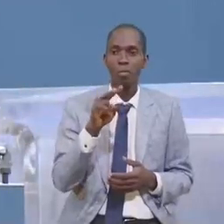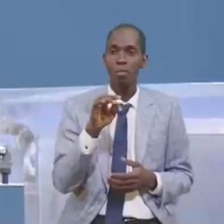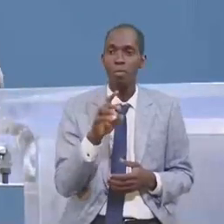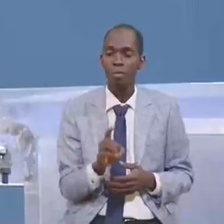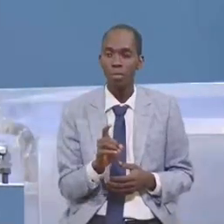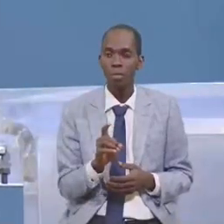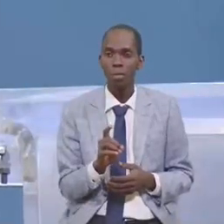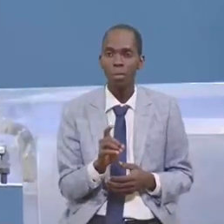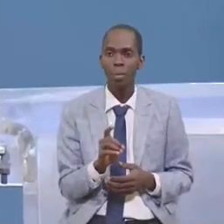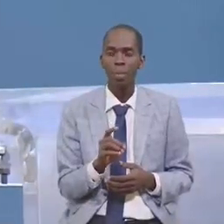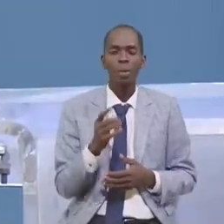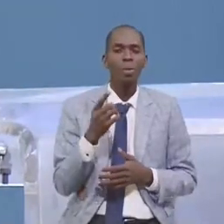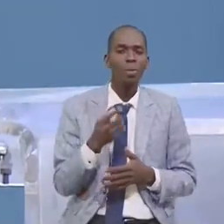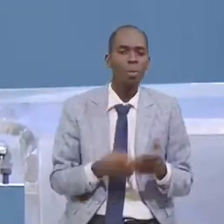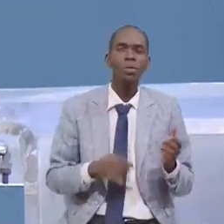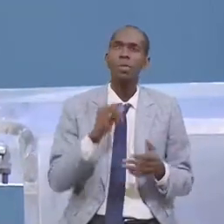quelle est l'attente de Dieu?